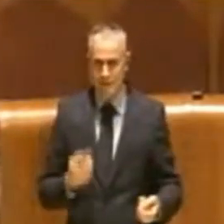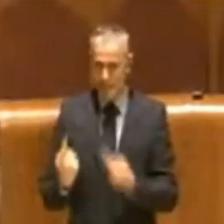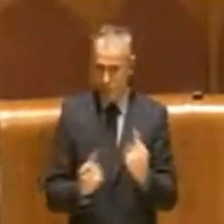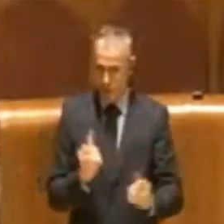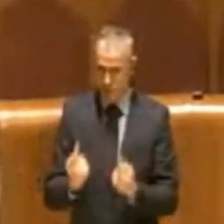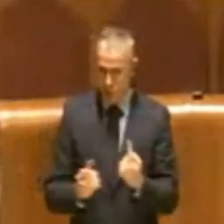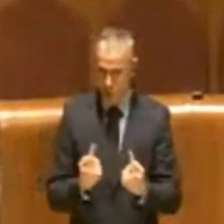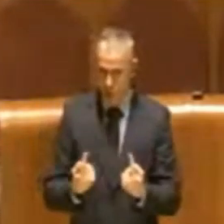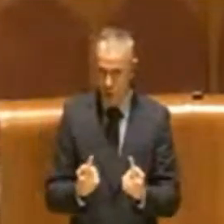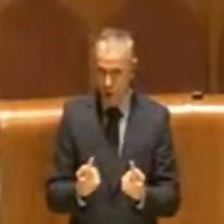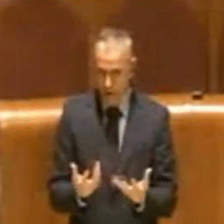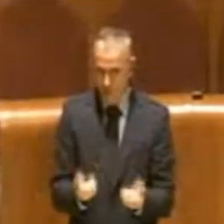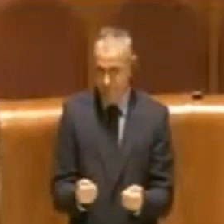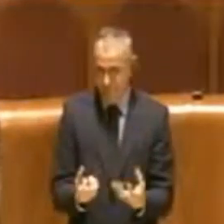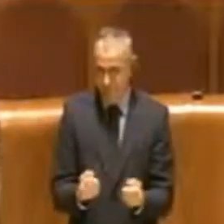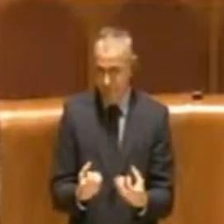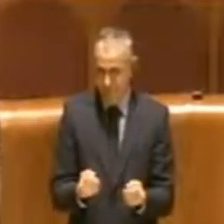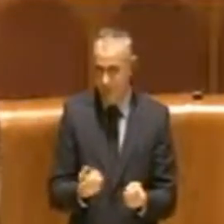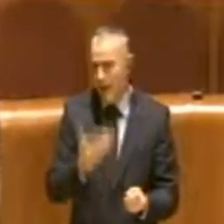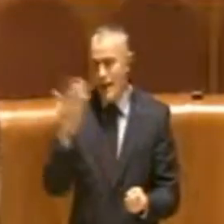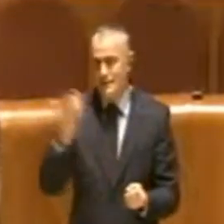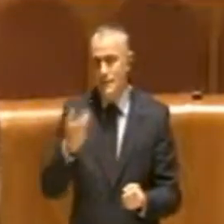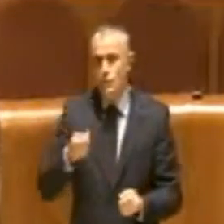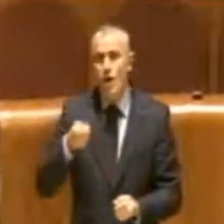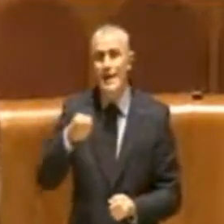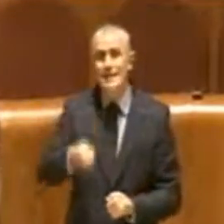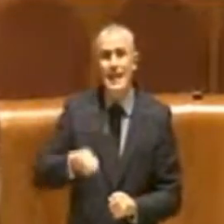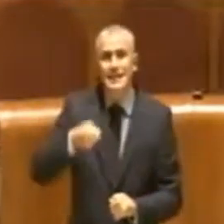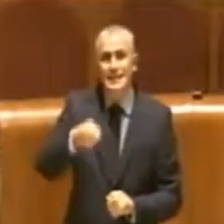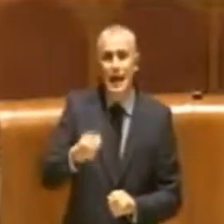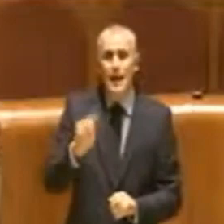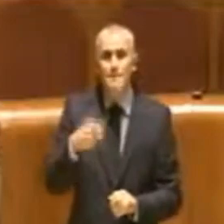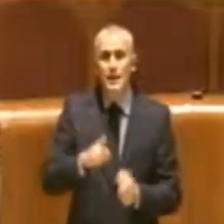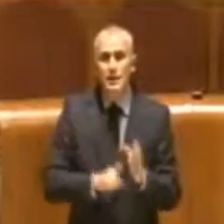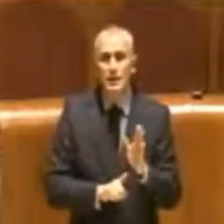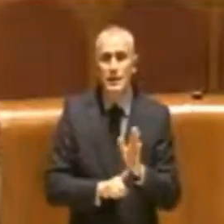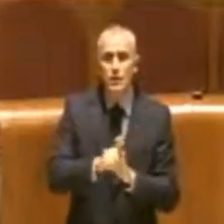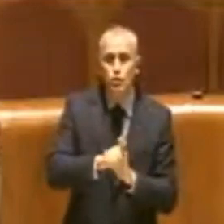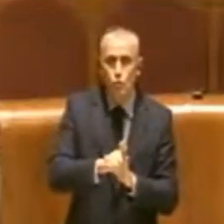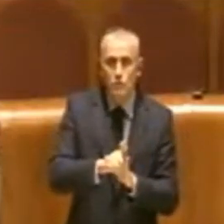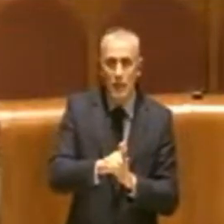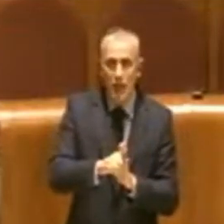fatto concretamente sull'indennità anche di risultato